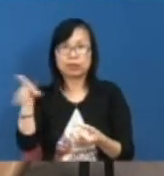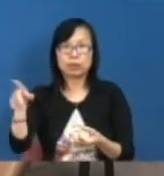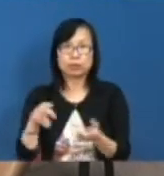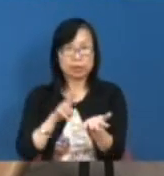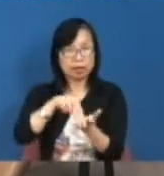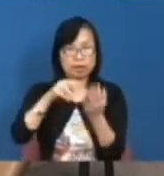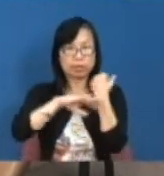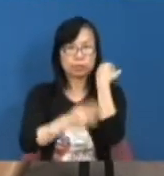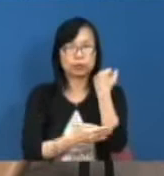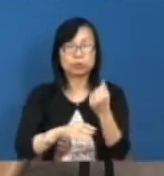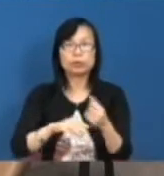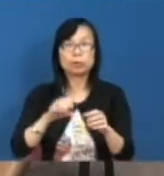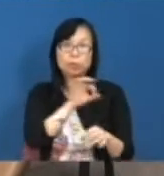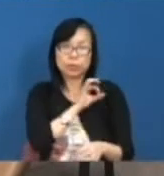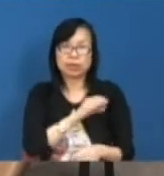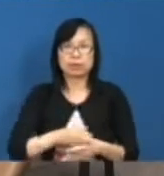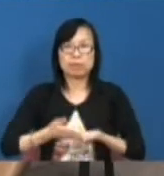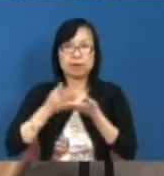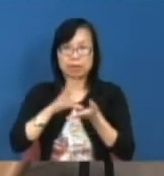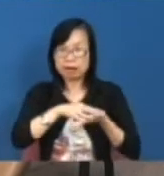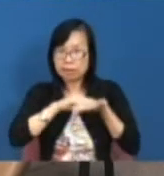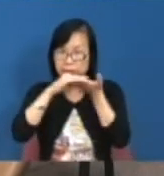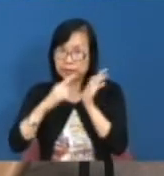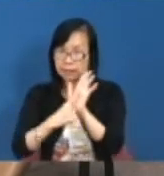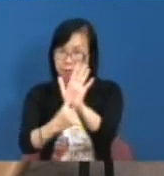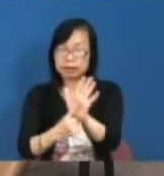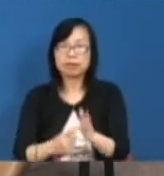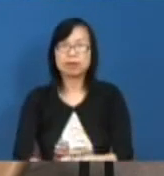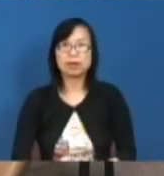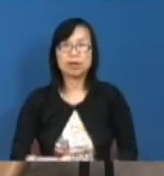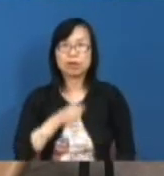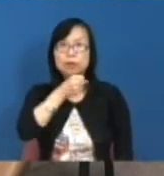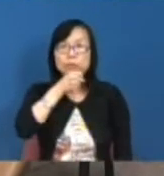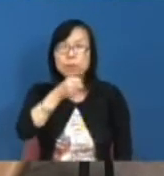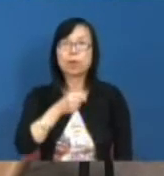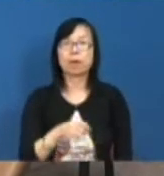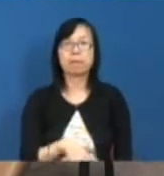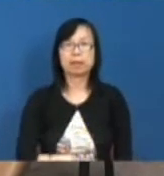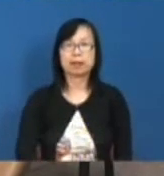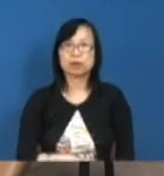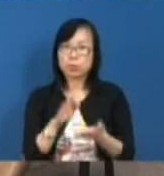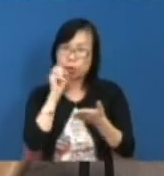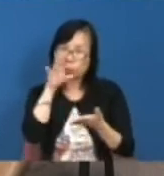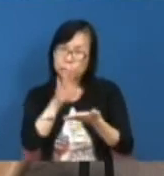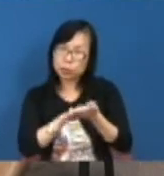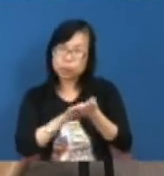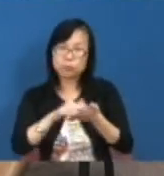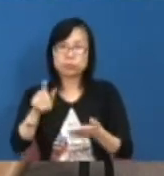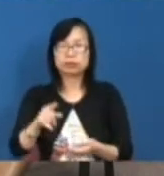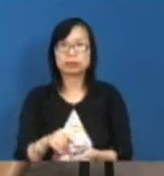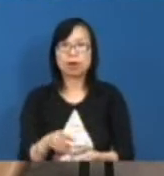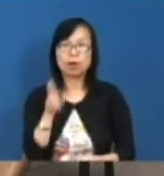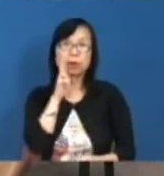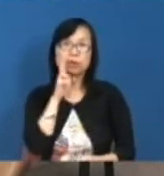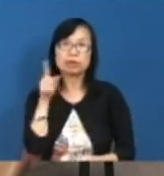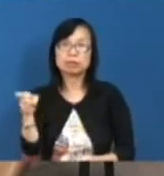例，即係傳媒咧，就嚟我哋講個故仔咧，佢永遠都唔會出嘅。我一樣係好似咁